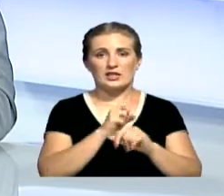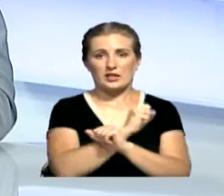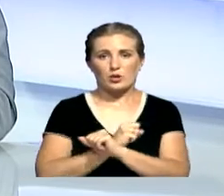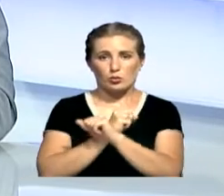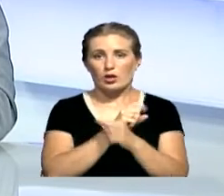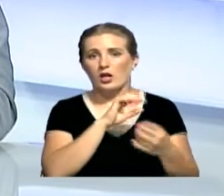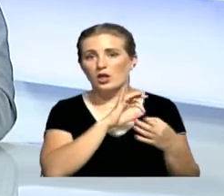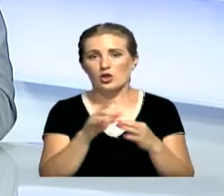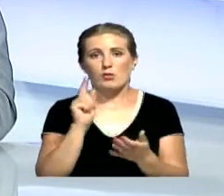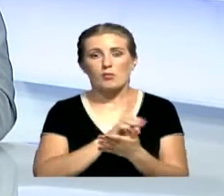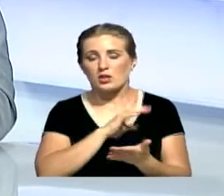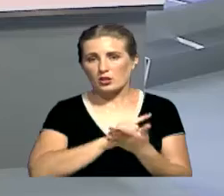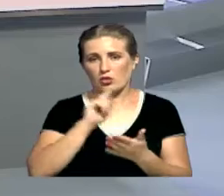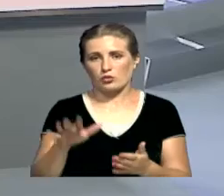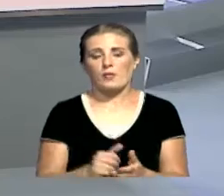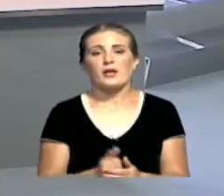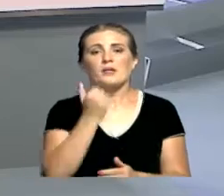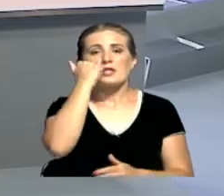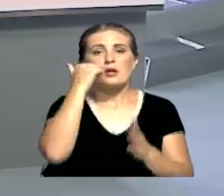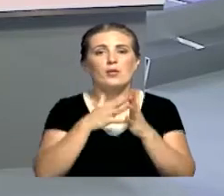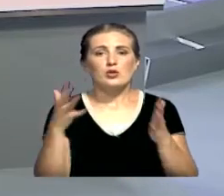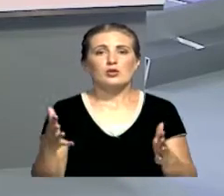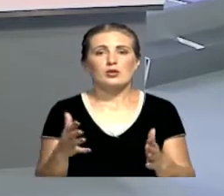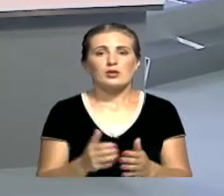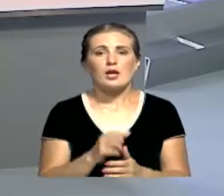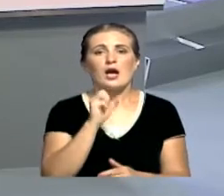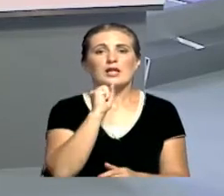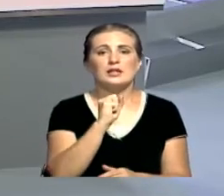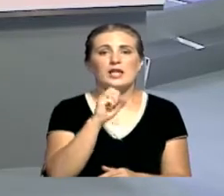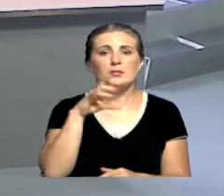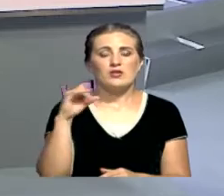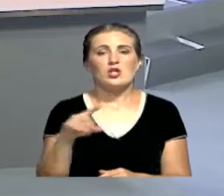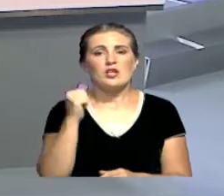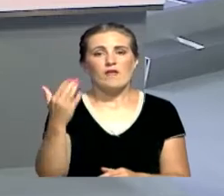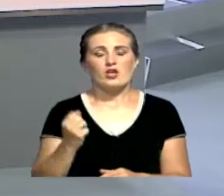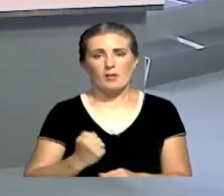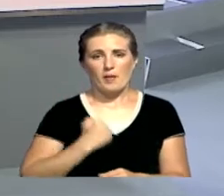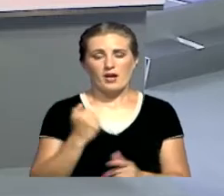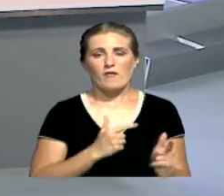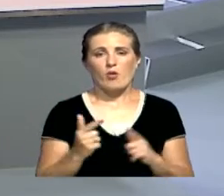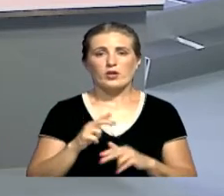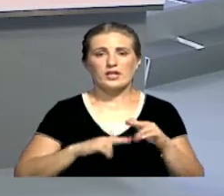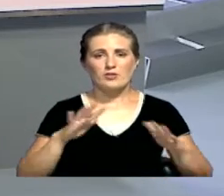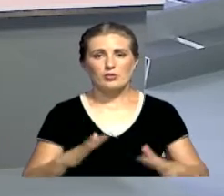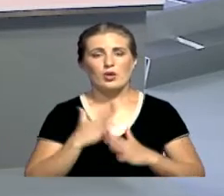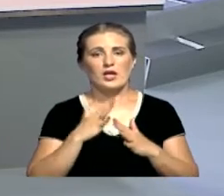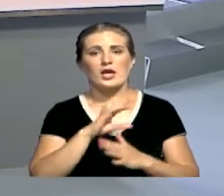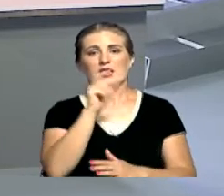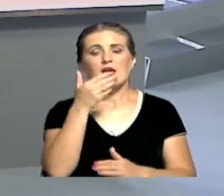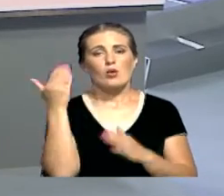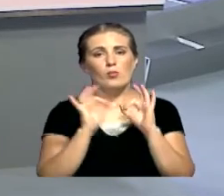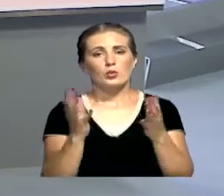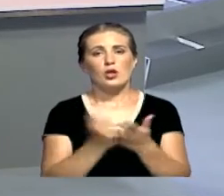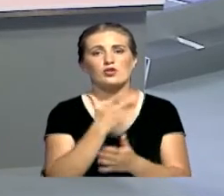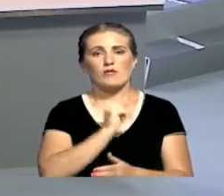речи быть не должно спасибо большое дмитрий андреев дмитрий за ваше боевое настроение за комментарии